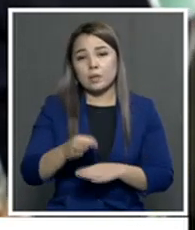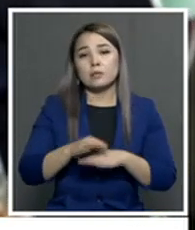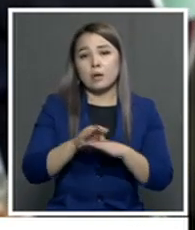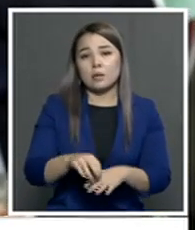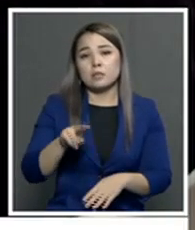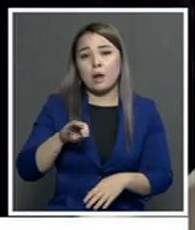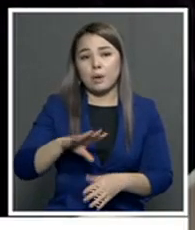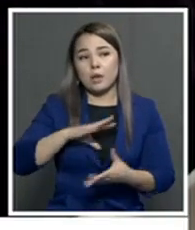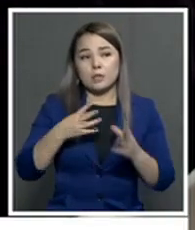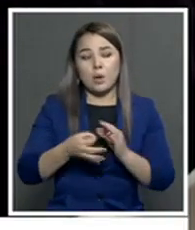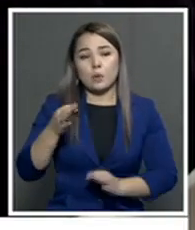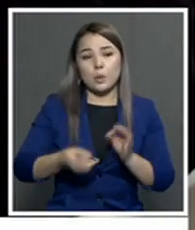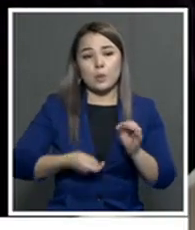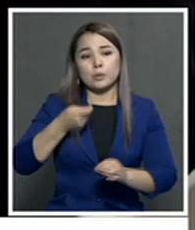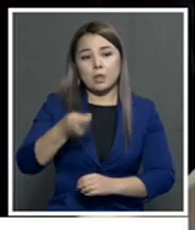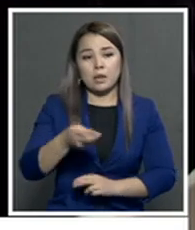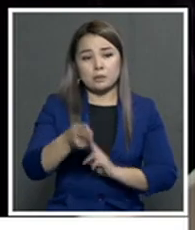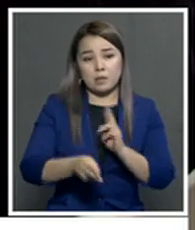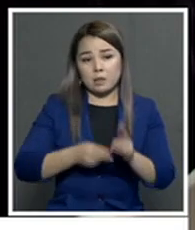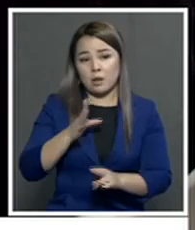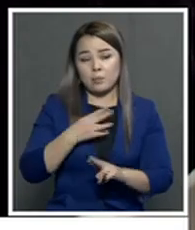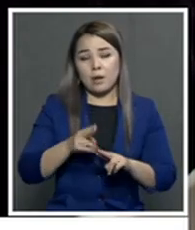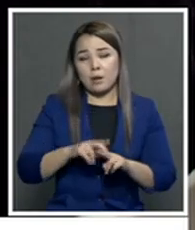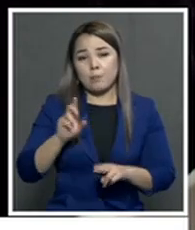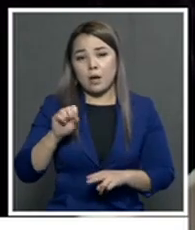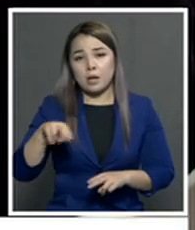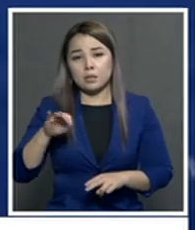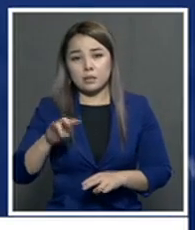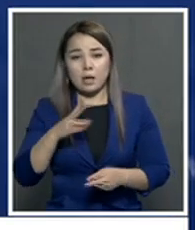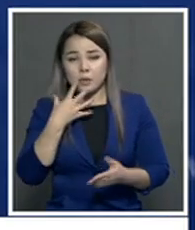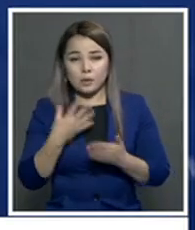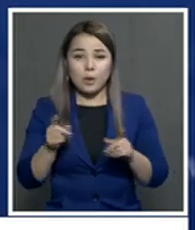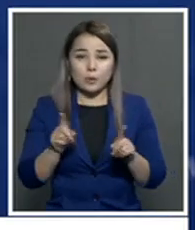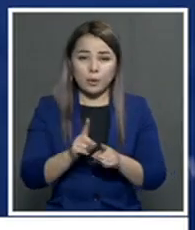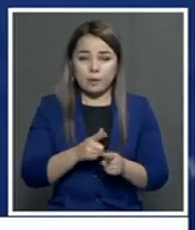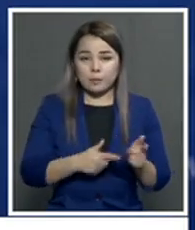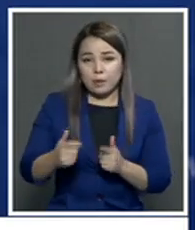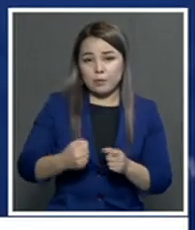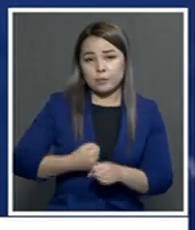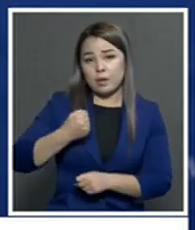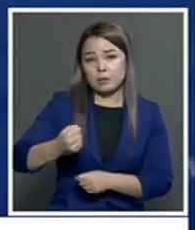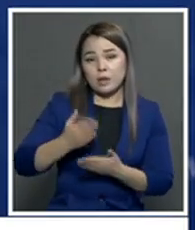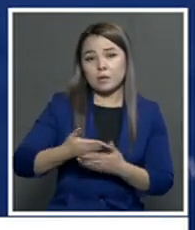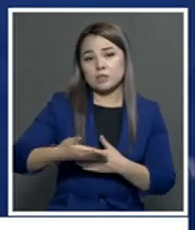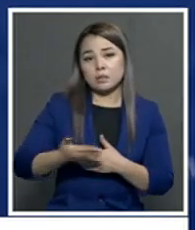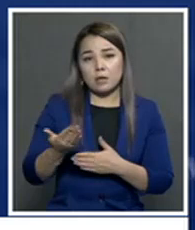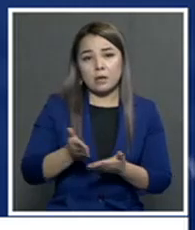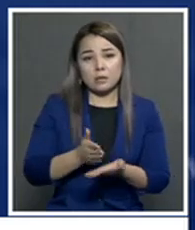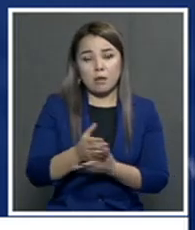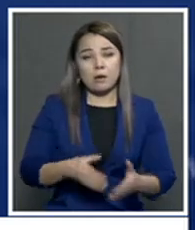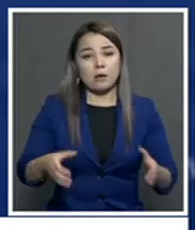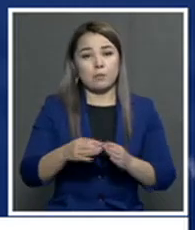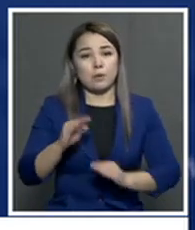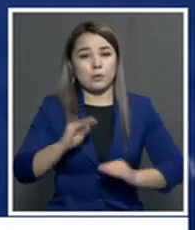Трамп бірнеше рет сотқа шағымданды. Байден болса, өз әкімшілігіндегі тағайындаулардан кейін сыртқы саясат бойынша командасын